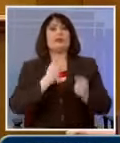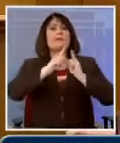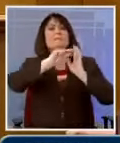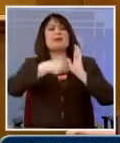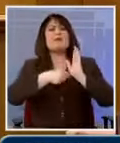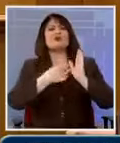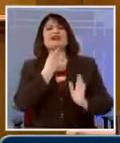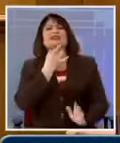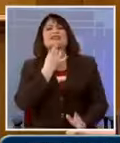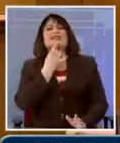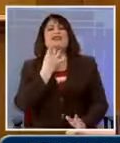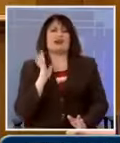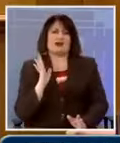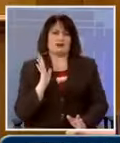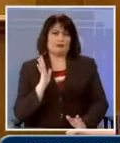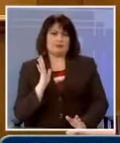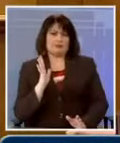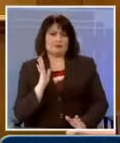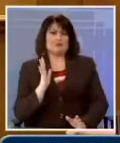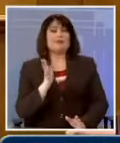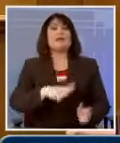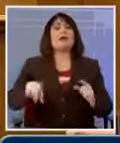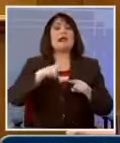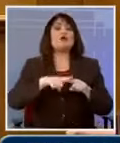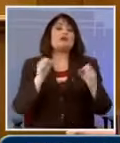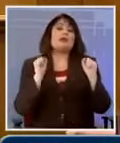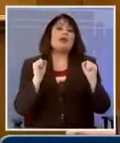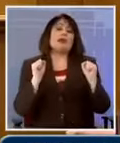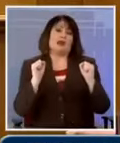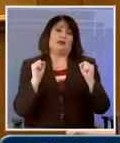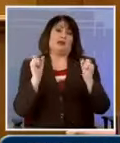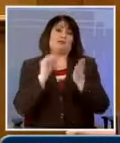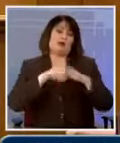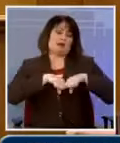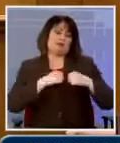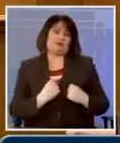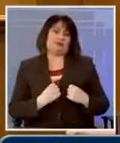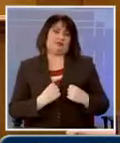μνημονιακής βαρβαρότητας, ο λαός μας δεν αντέχει άλλη απογοήτευση,